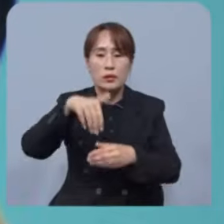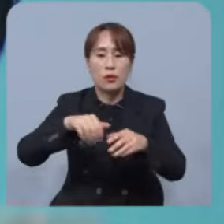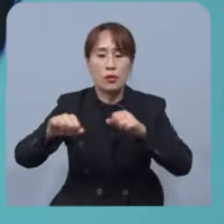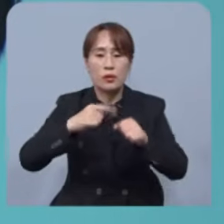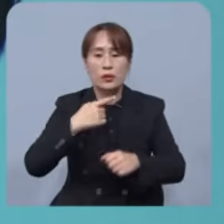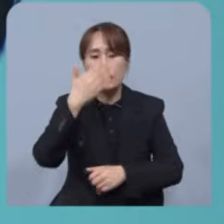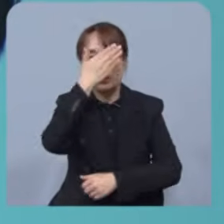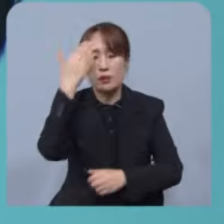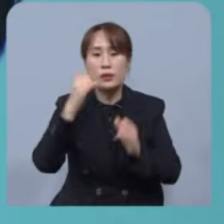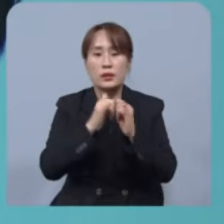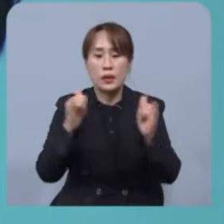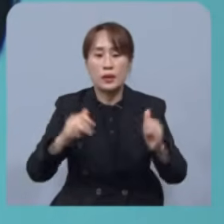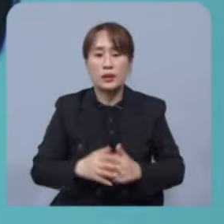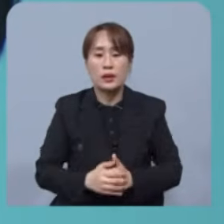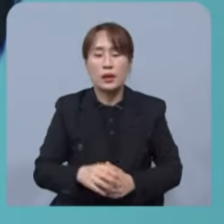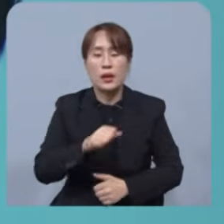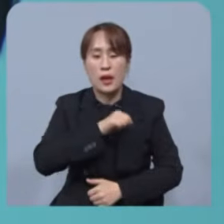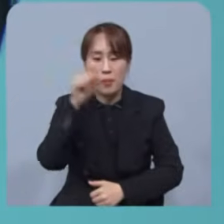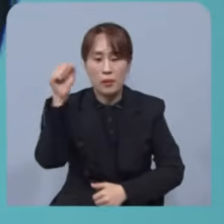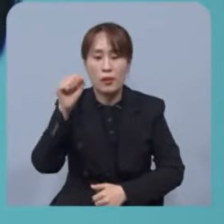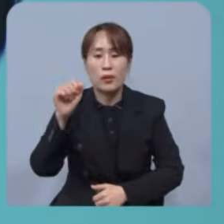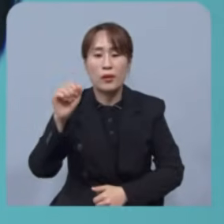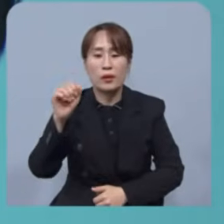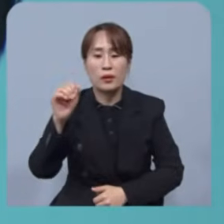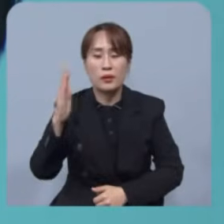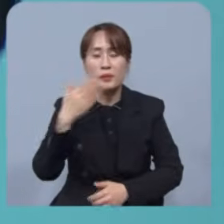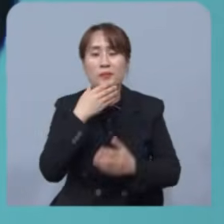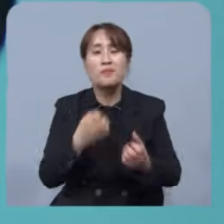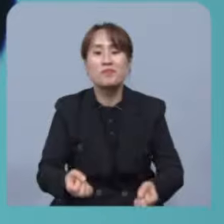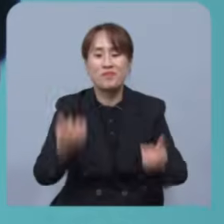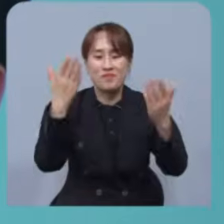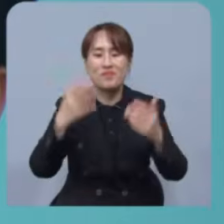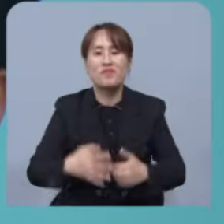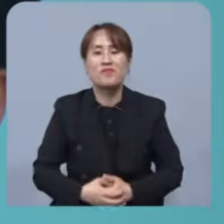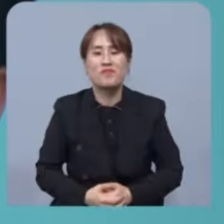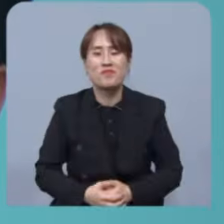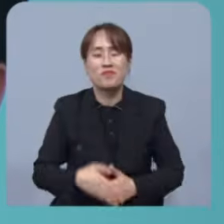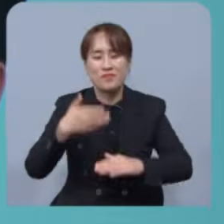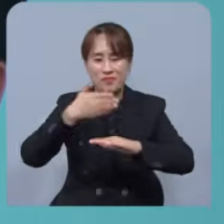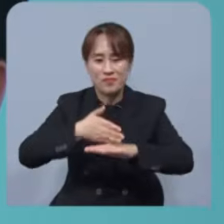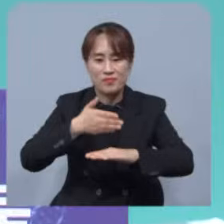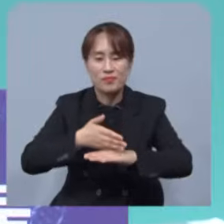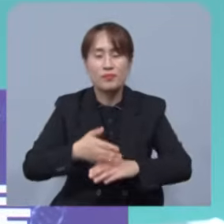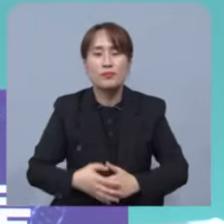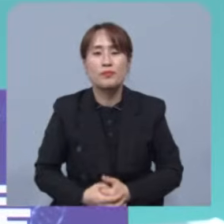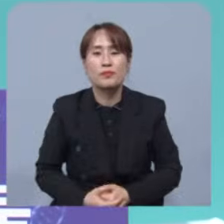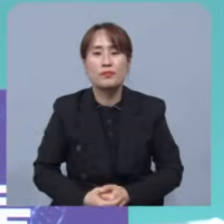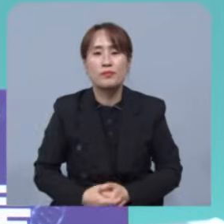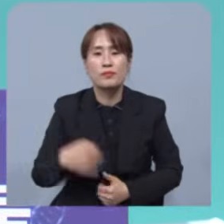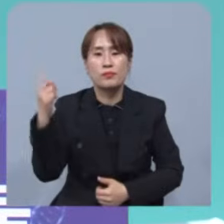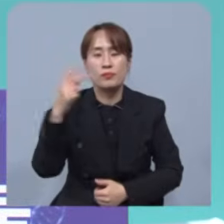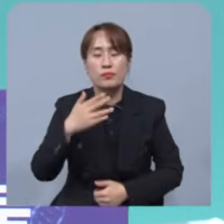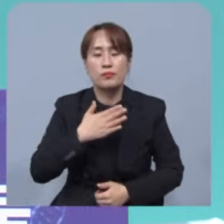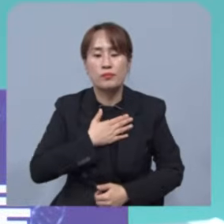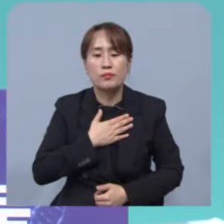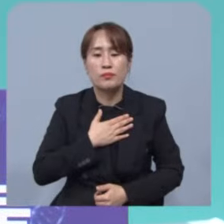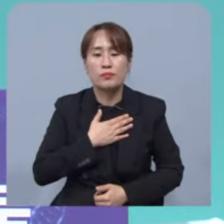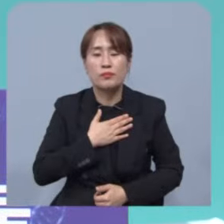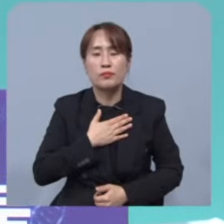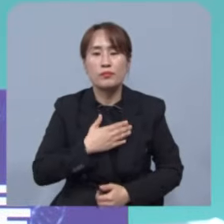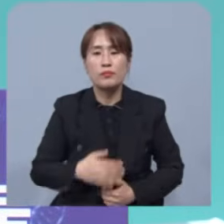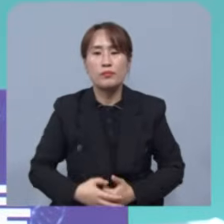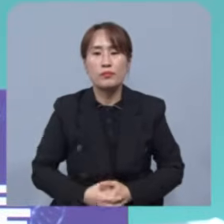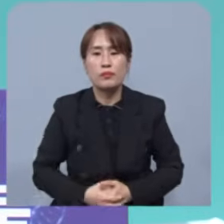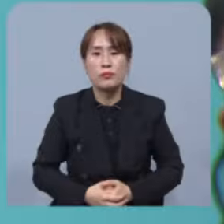선거운동한 청년이고요. 당선되셔서 축하드립니다. 네, 감사합니다. 네. 네. 그리고 이제 저는